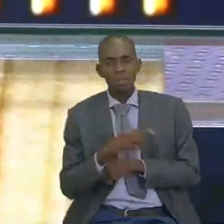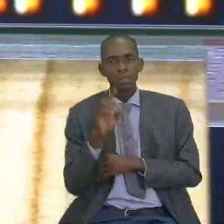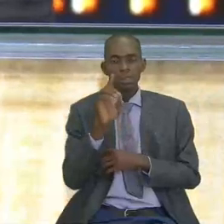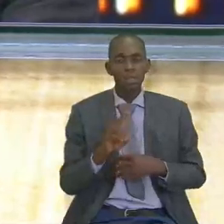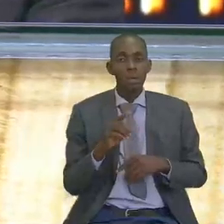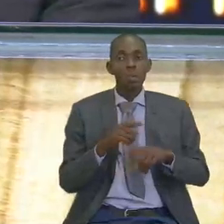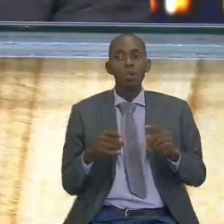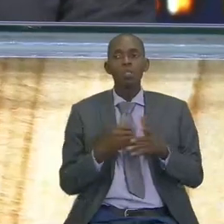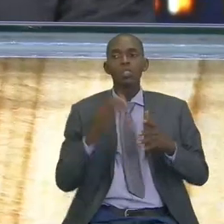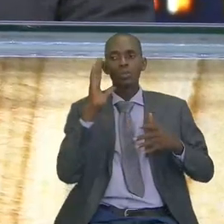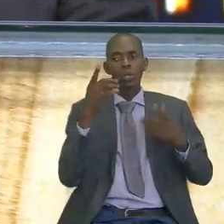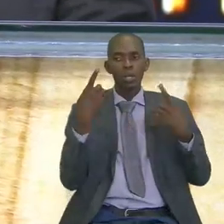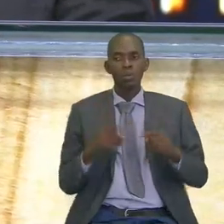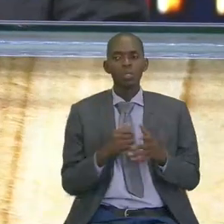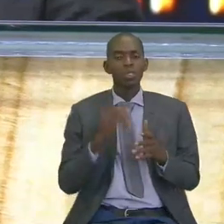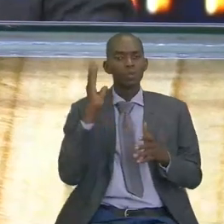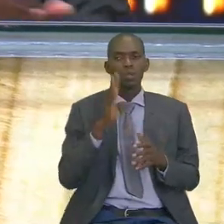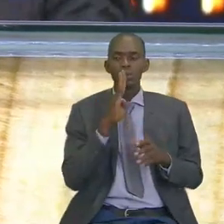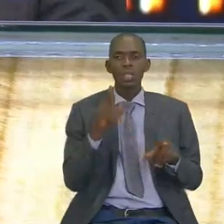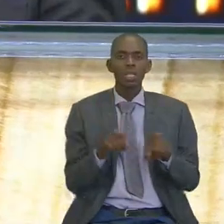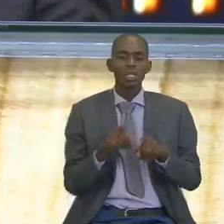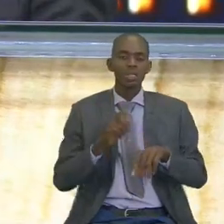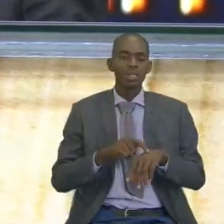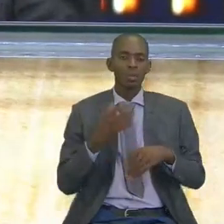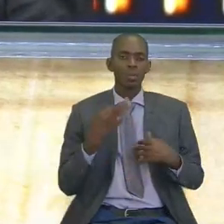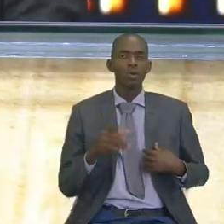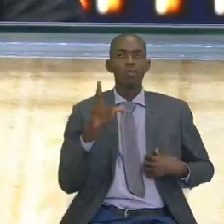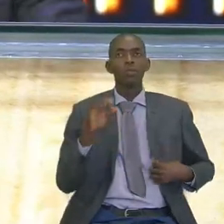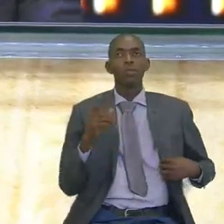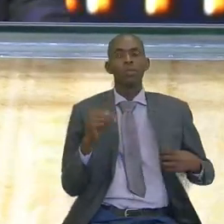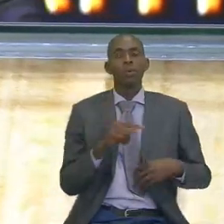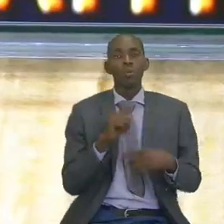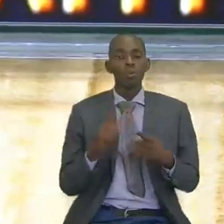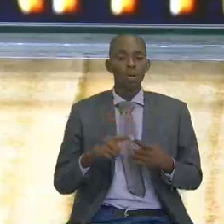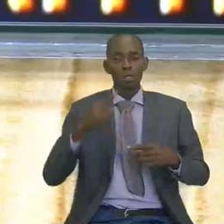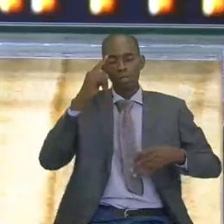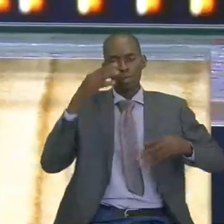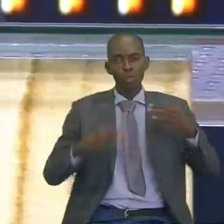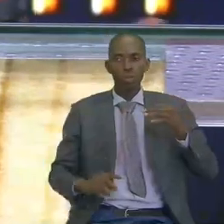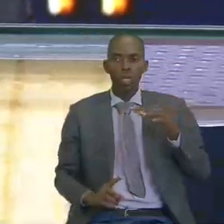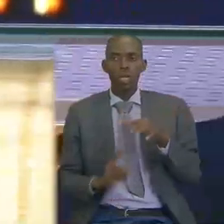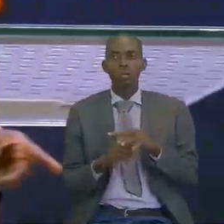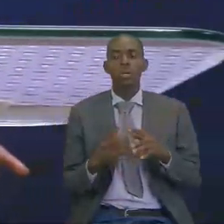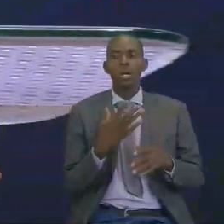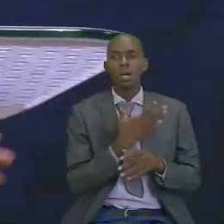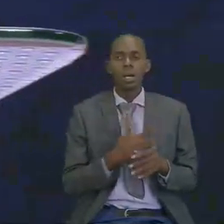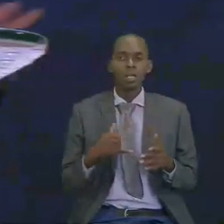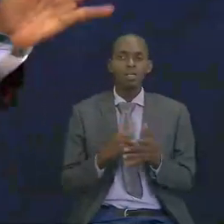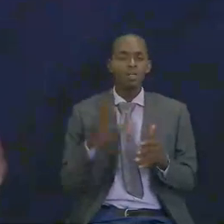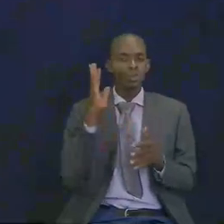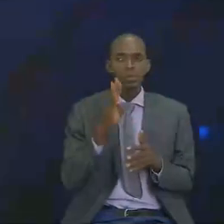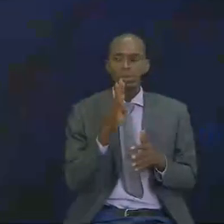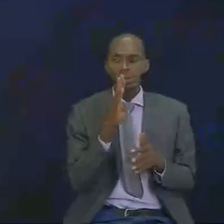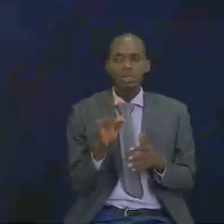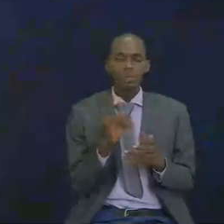temps, l'heure. Ce sera comme le temps du déluge lorsque le jugement de Dieu était finalement arrivé et comme